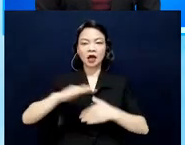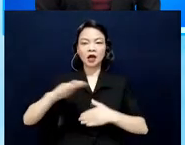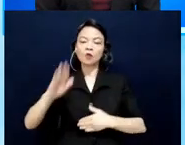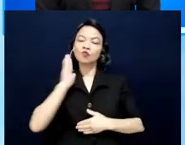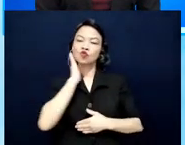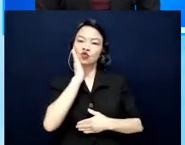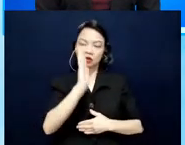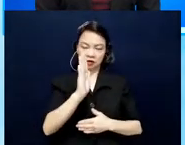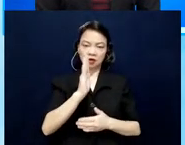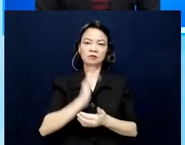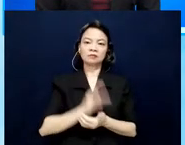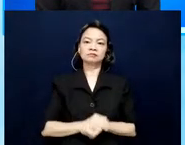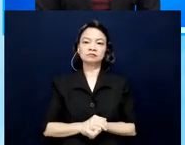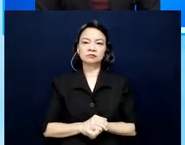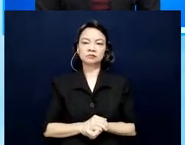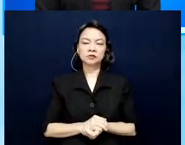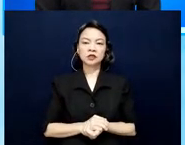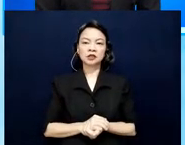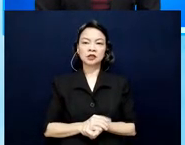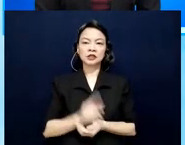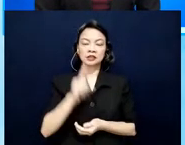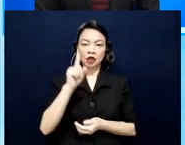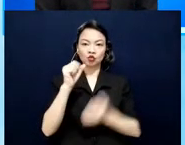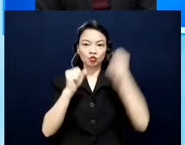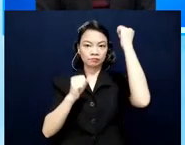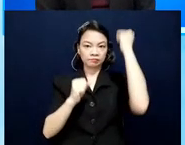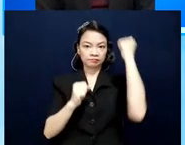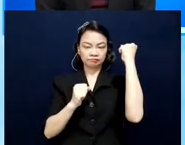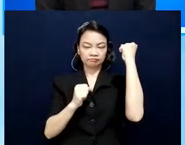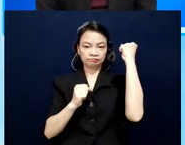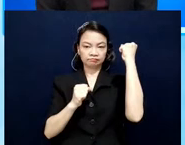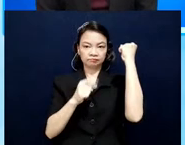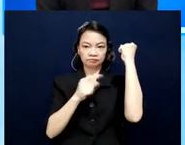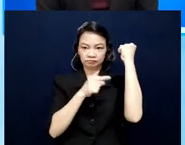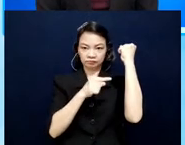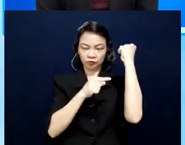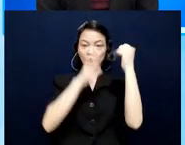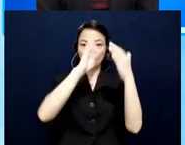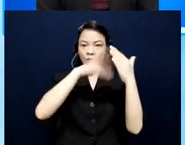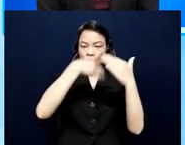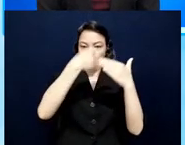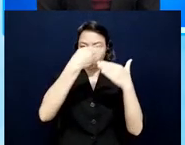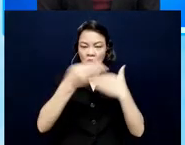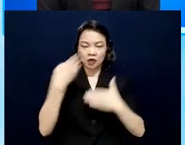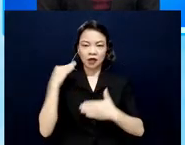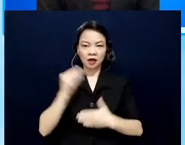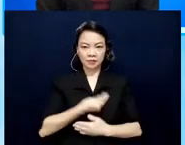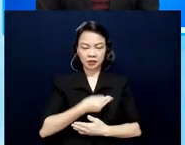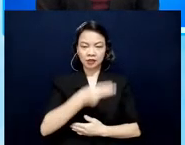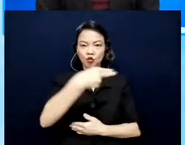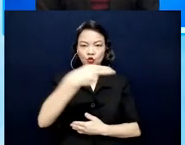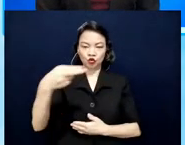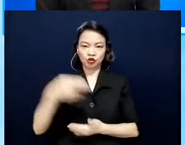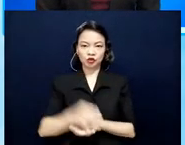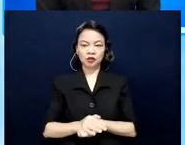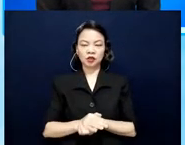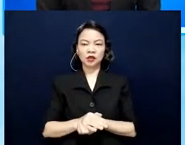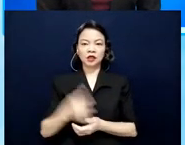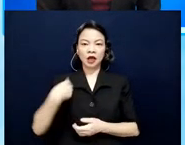remaja, ini menjadi salah satu pilar dari program kami di Indonesia. Saat ini kami bekerja di 7